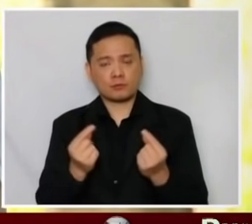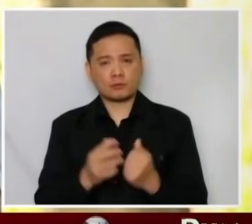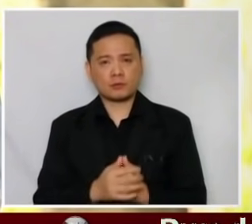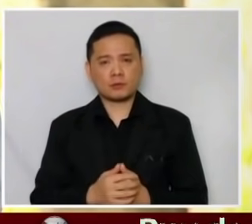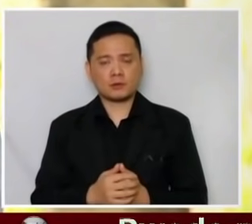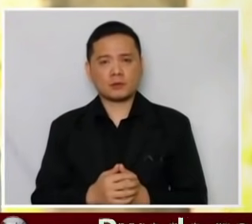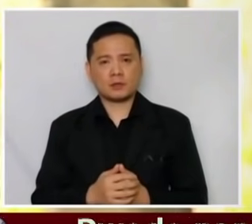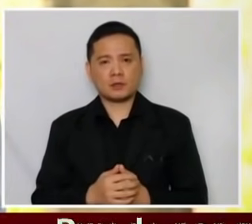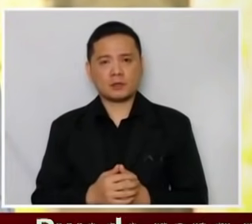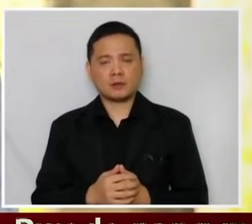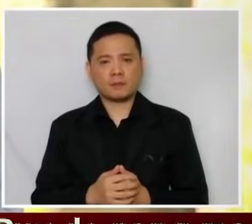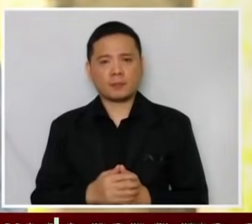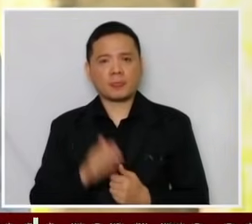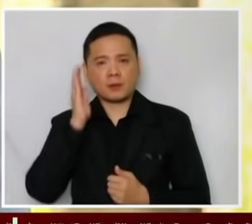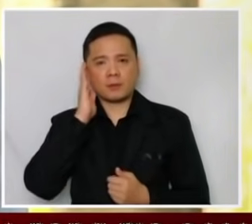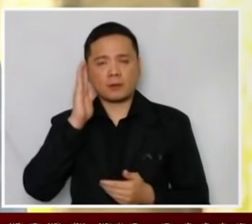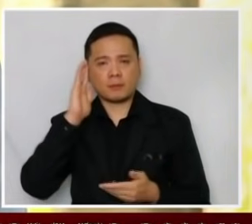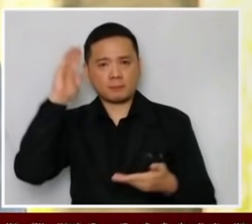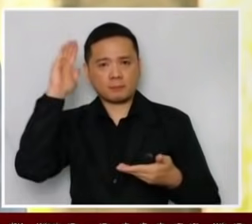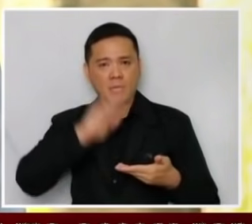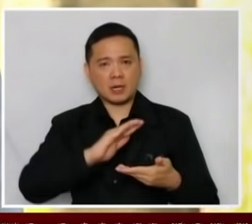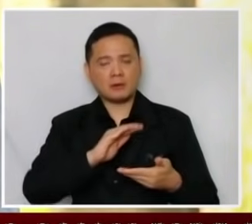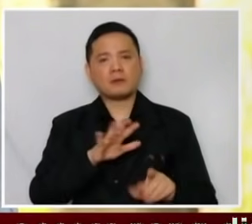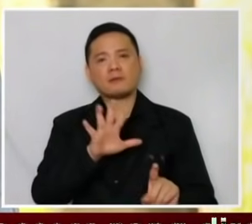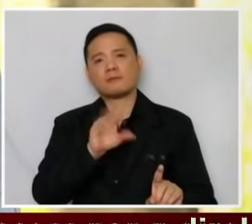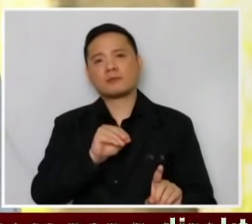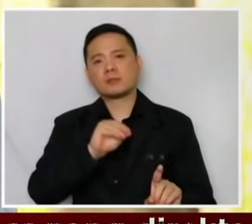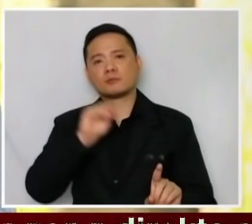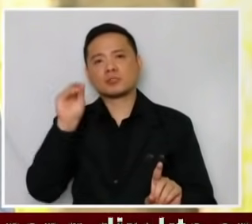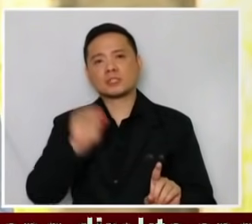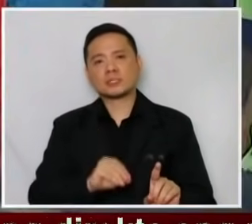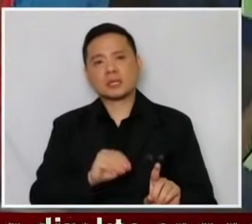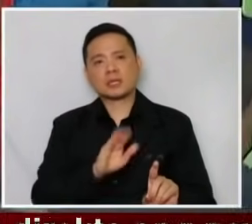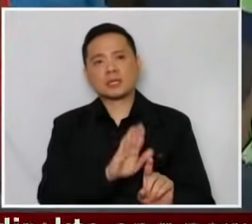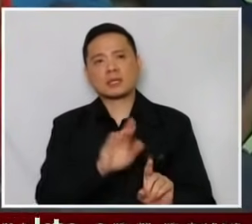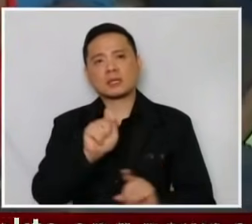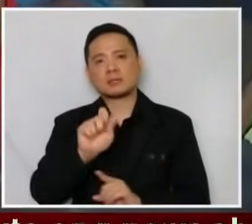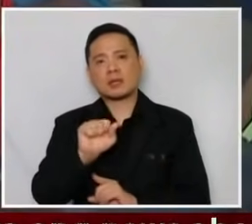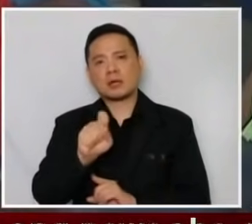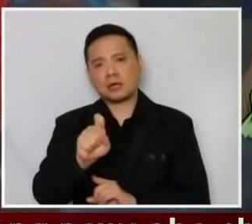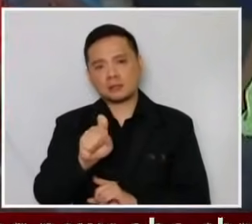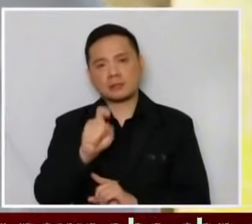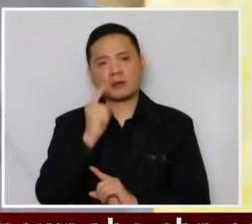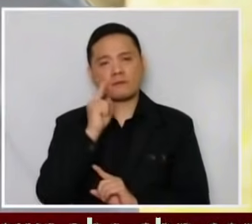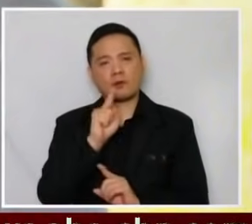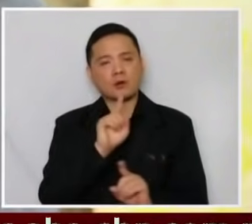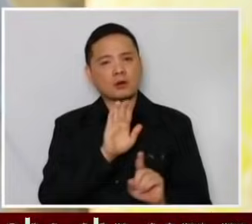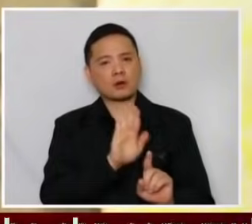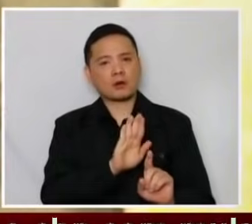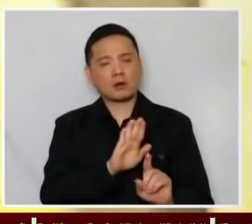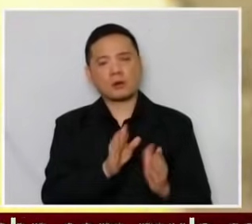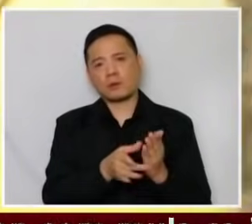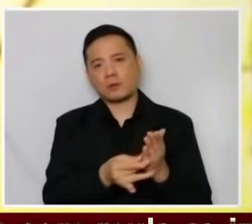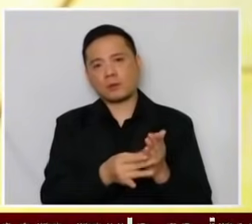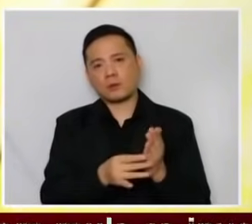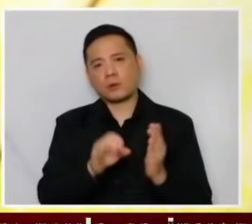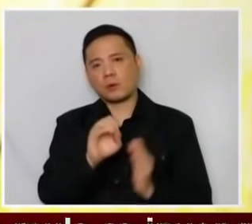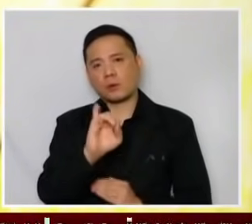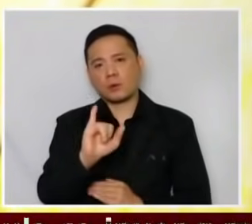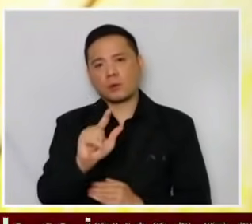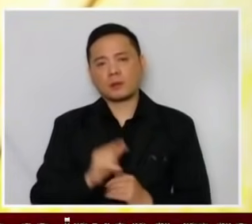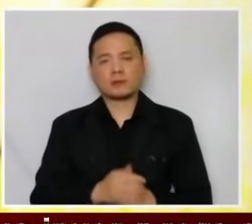is babawasan ko ng 50% ang buwis ng langis. Pag binawasan ko